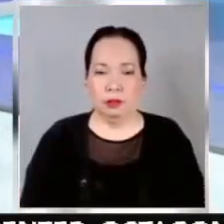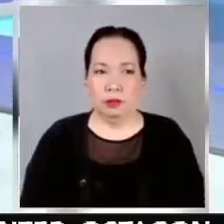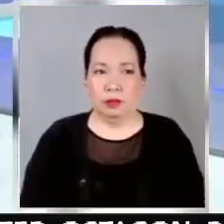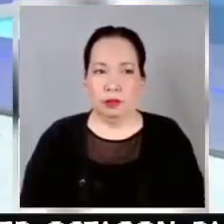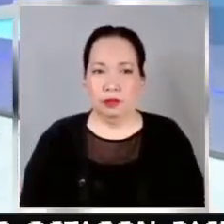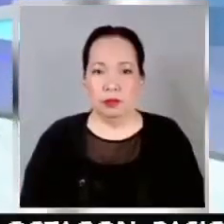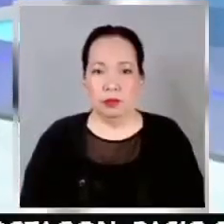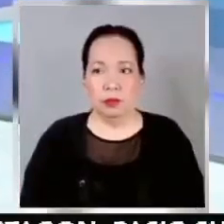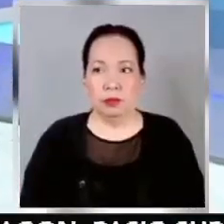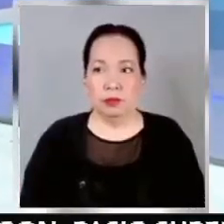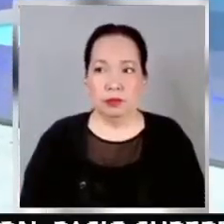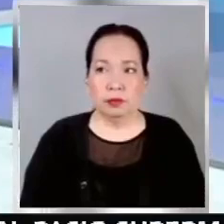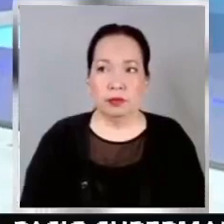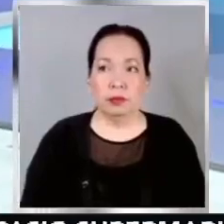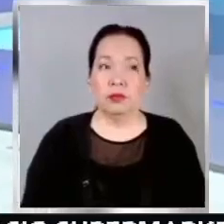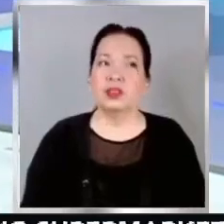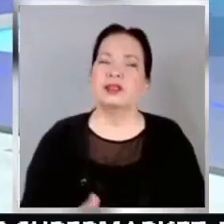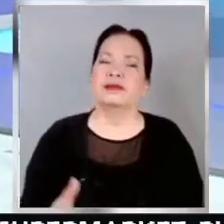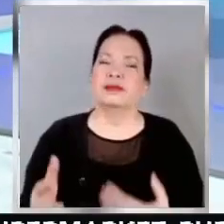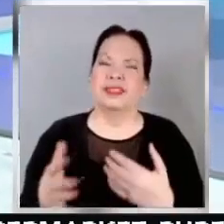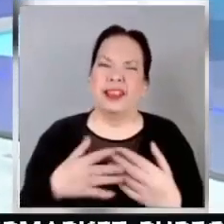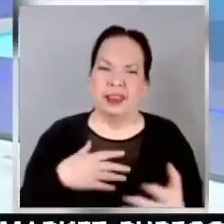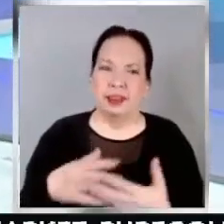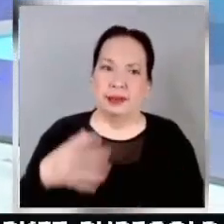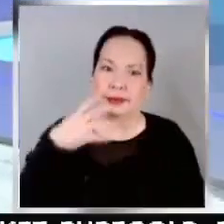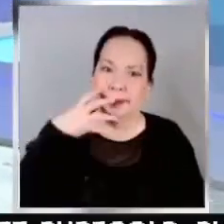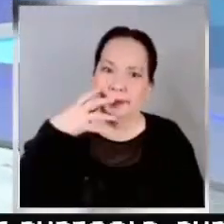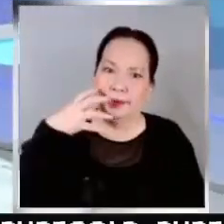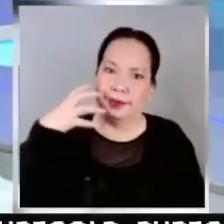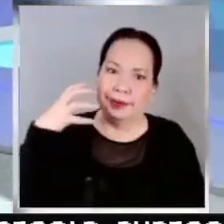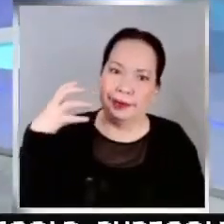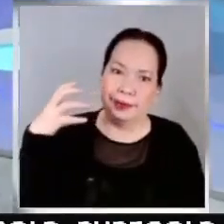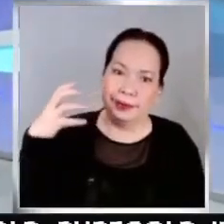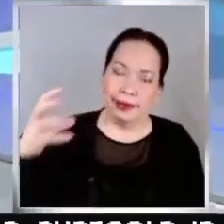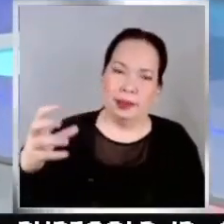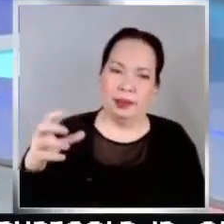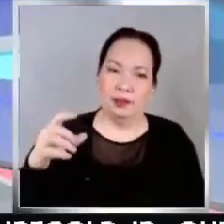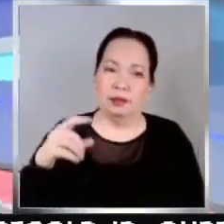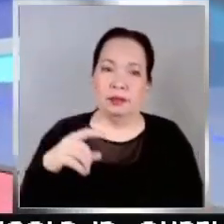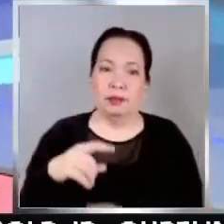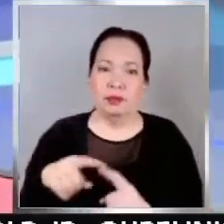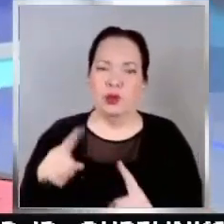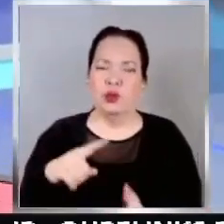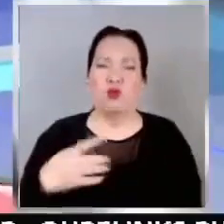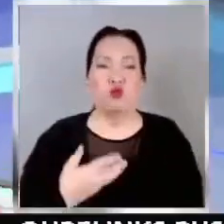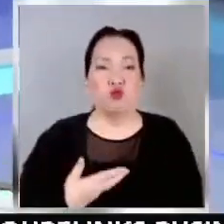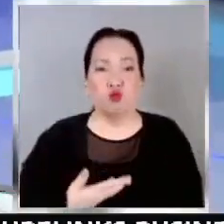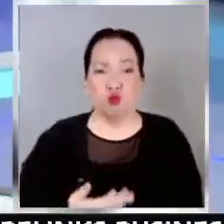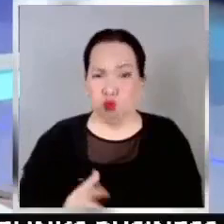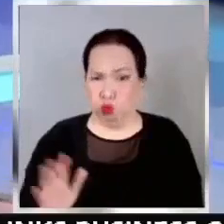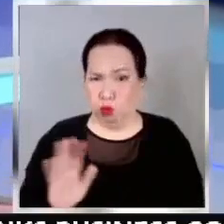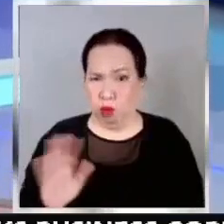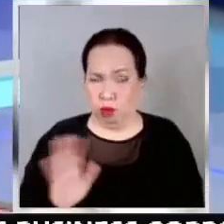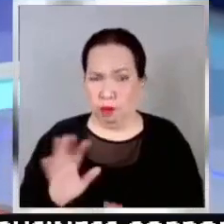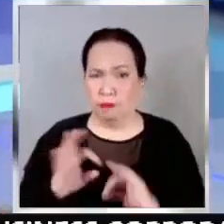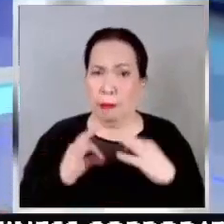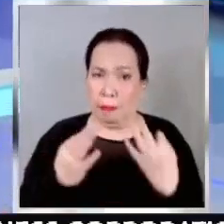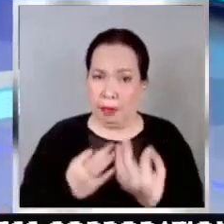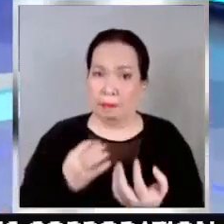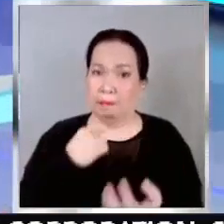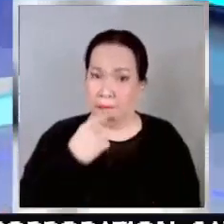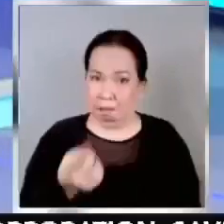Hindi bali ng mabilad sa init ng araw, huwag lang kumalaman sikmura ng kanilang pamilya. Ganyan ang